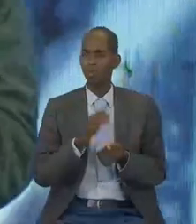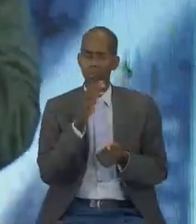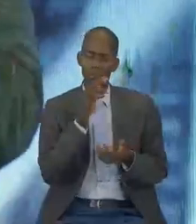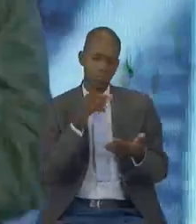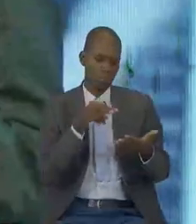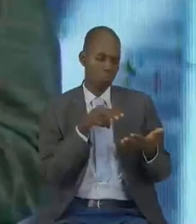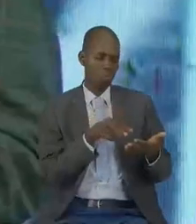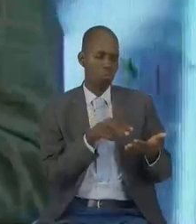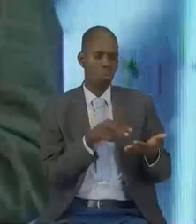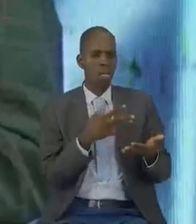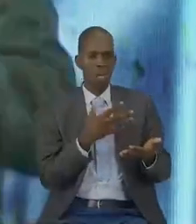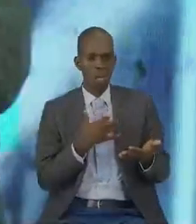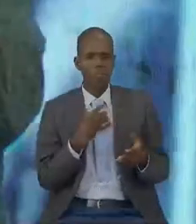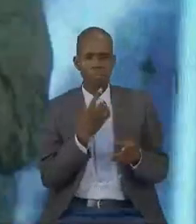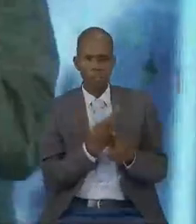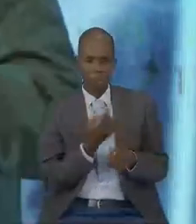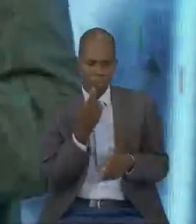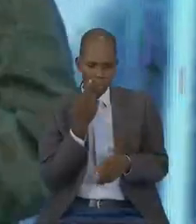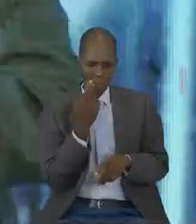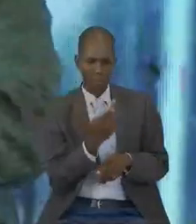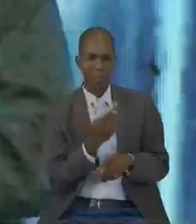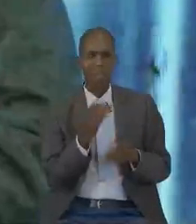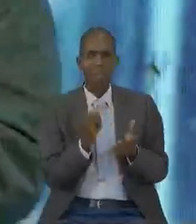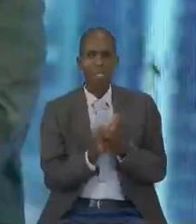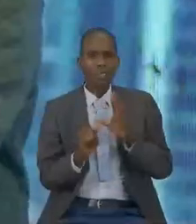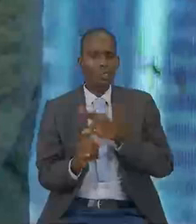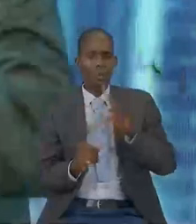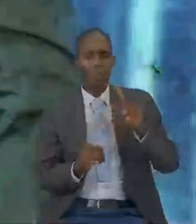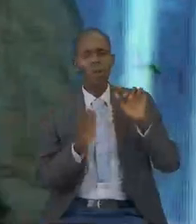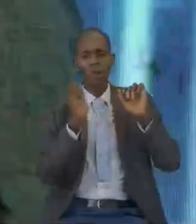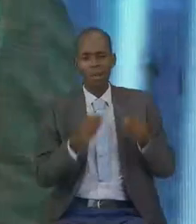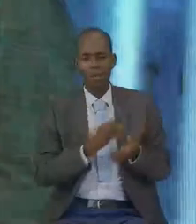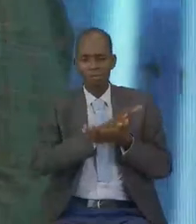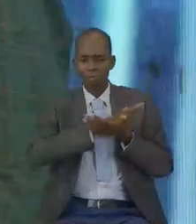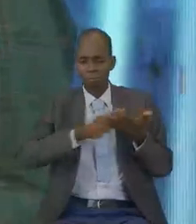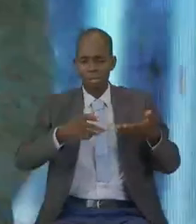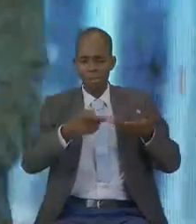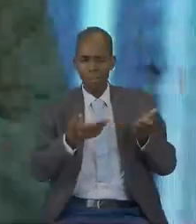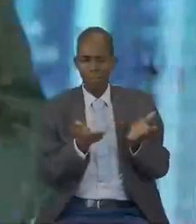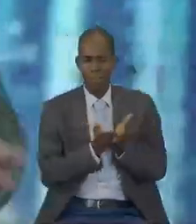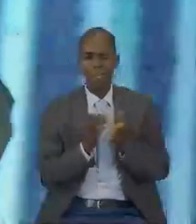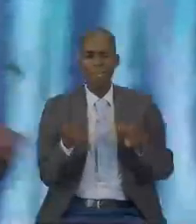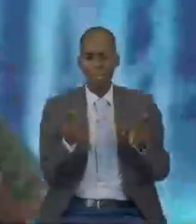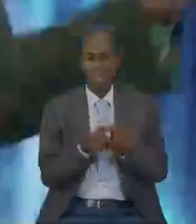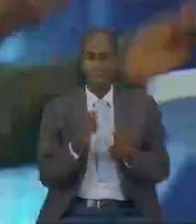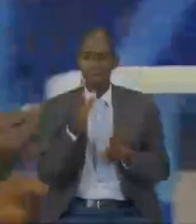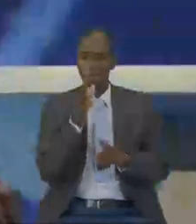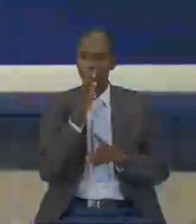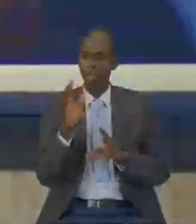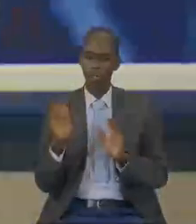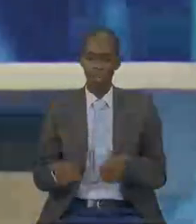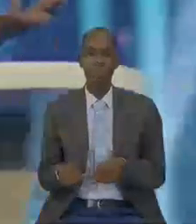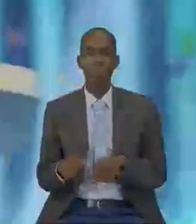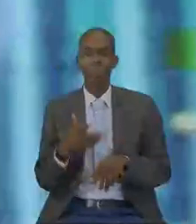regarde et elle trouve toujours que personne ne peut laver ce plat comme